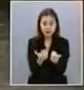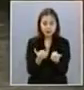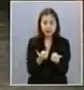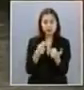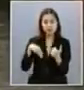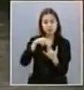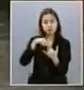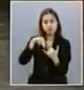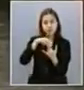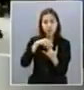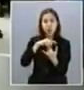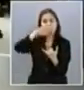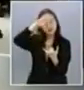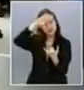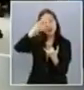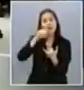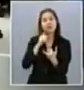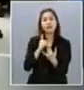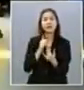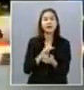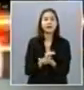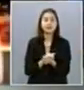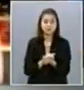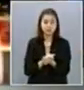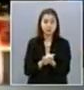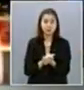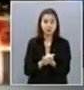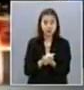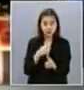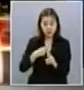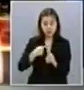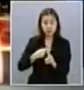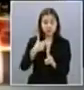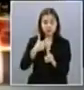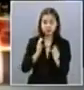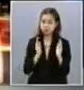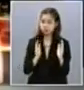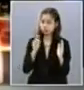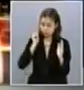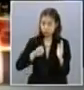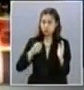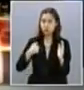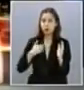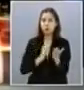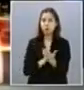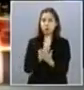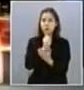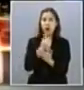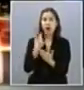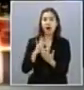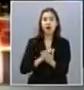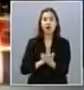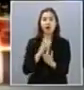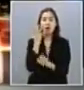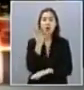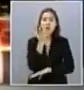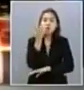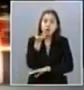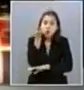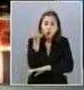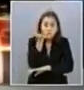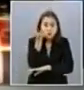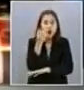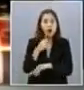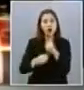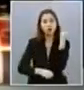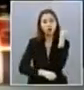ามเจ็บป่วยอีกด้วย เพราะฉะนั้นเนี่ยภายใน3เดือนเนี่ยต้องเห็นผลคนไร้ที่พึ่งต้องลดลงคือเดินแล้ว